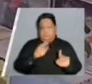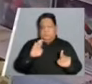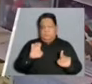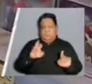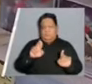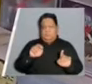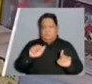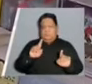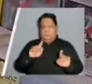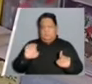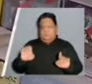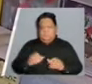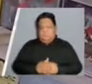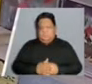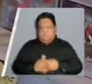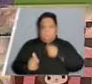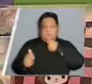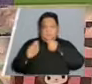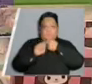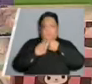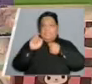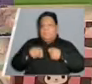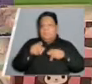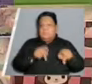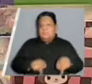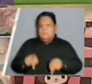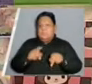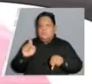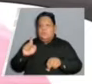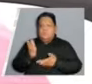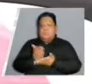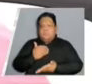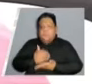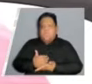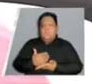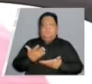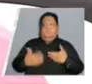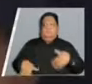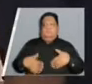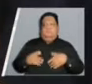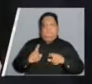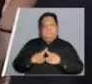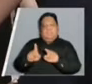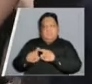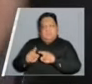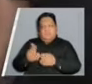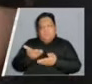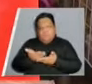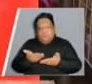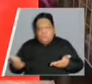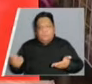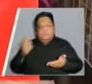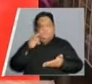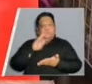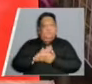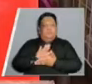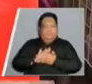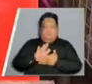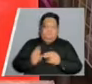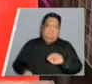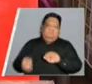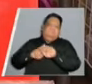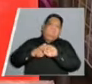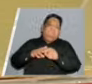Kabilang sa dapat paghandaan ang dagdag budget para sa halos 30 school supply items na may taas presyo, bagamat mas marami